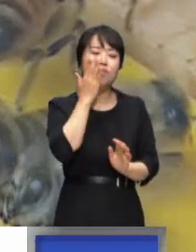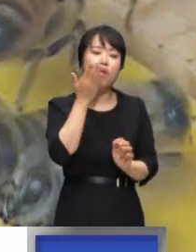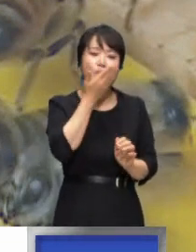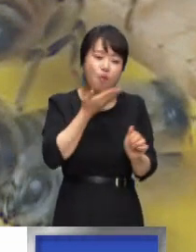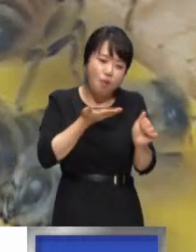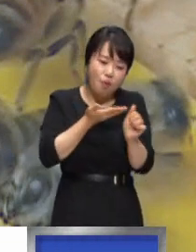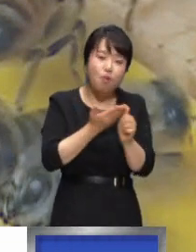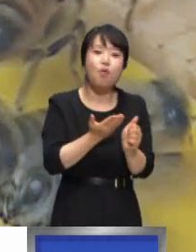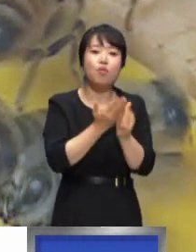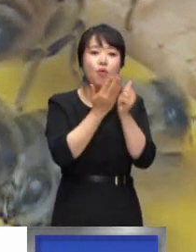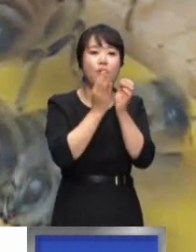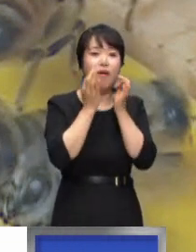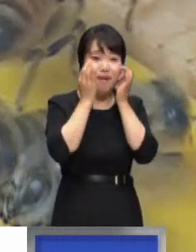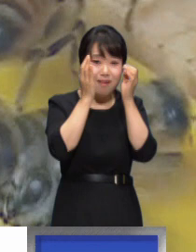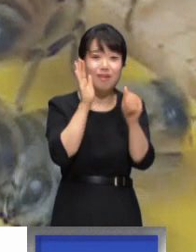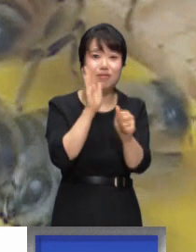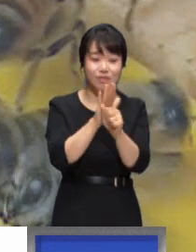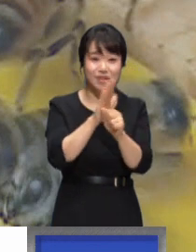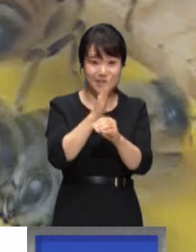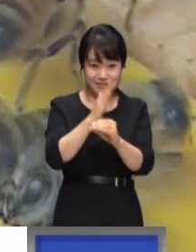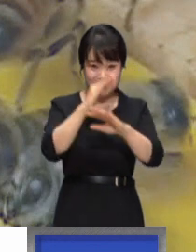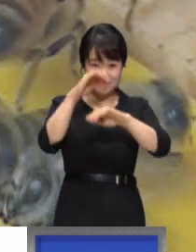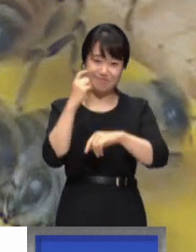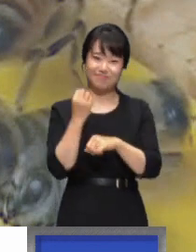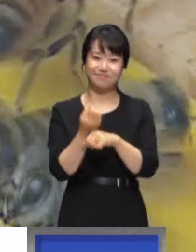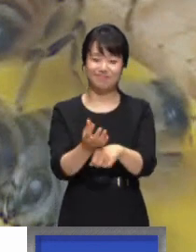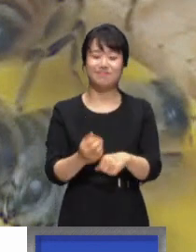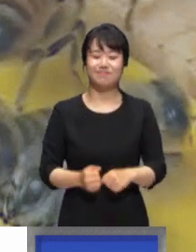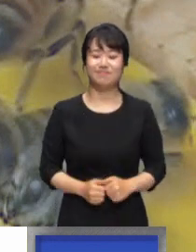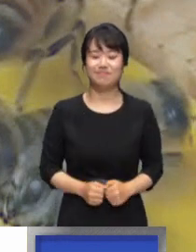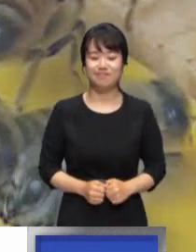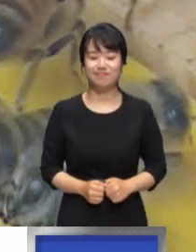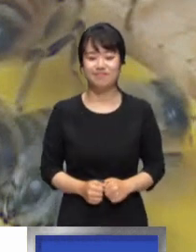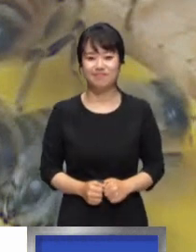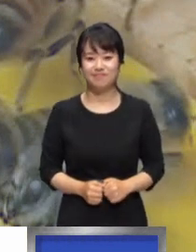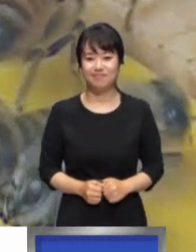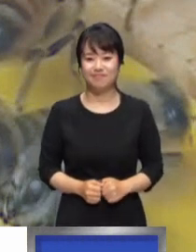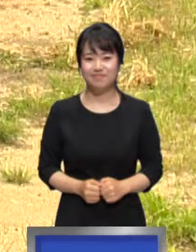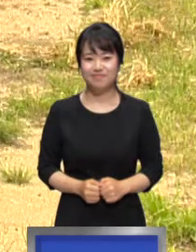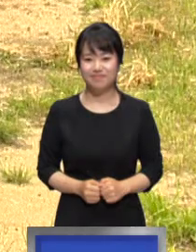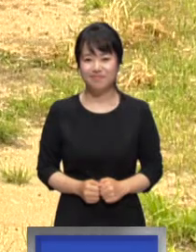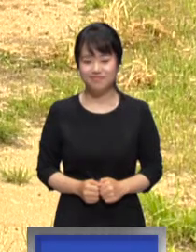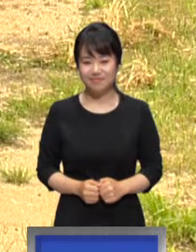생태계 보전에 한몫을 하고 있는데요. HCN 김민욱 기자가 취재했습니다.